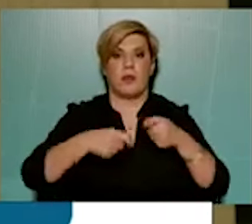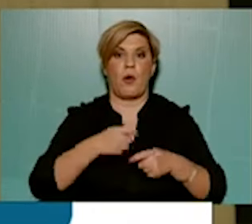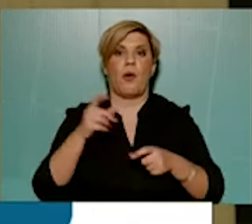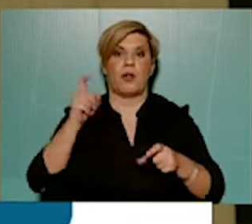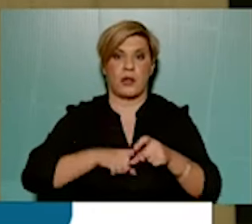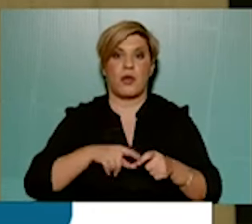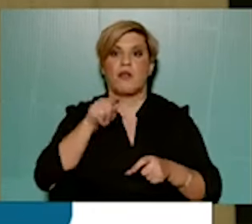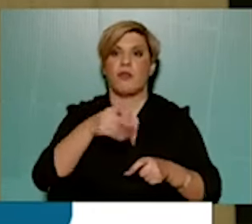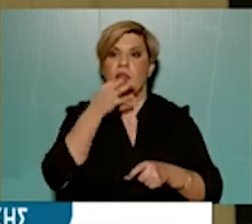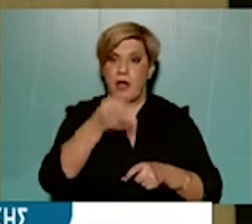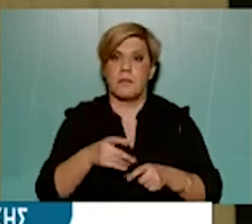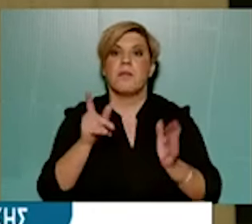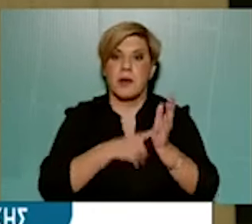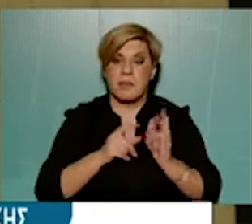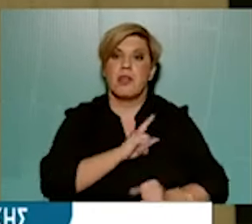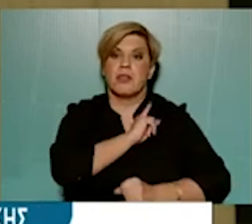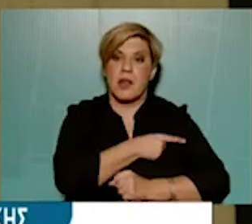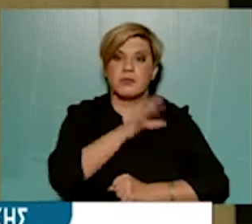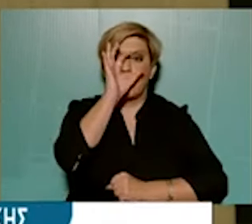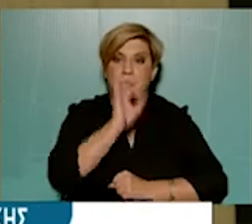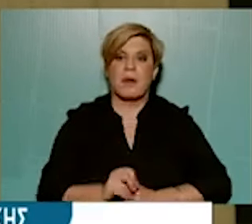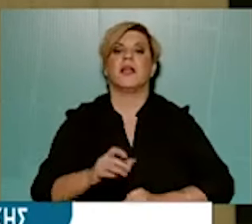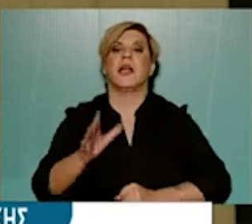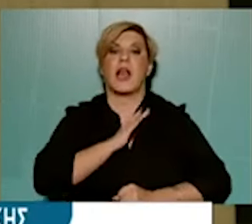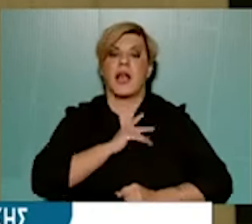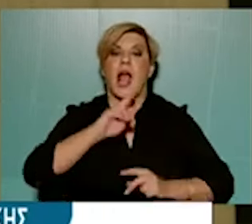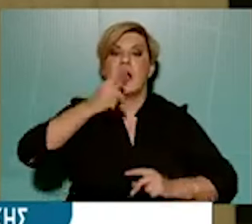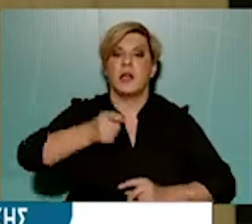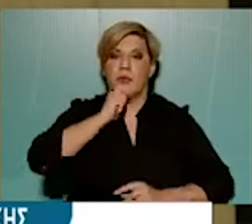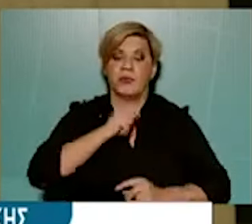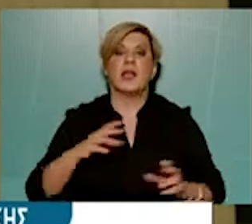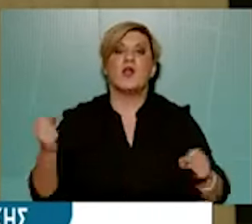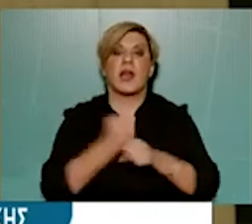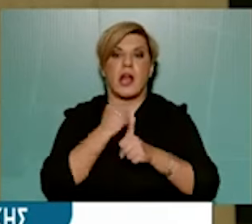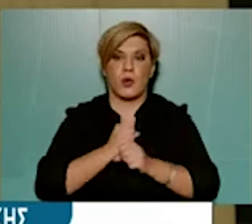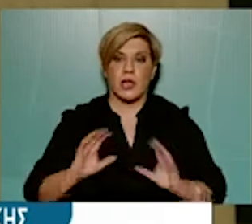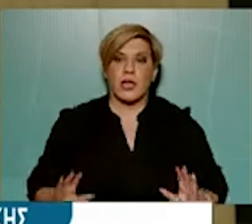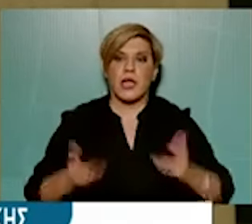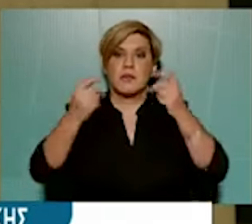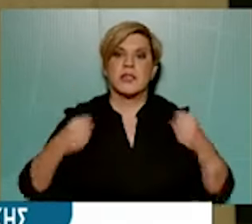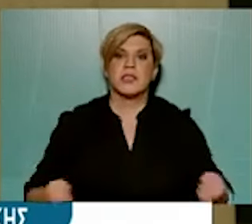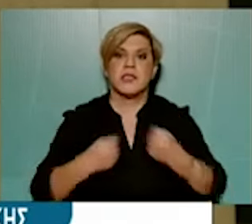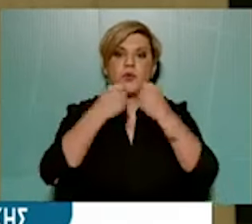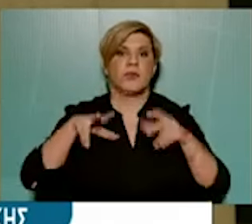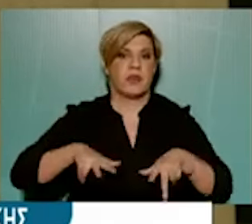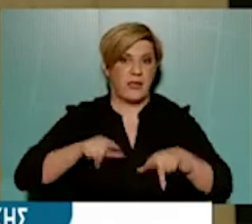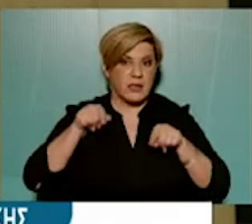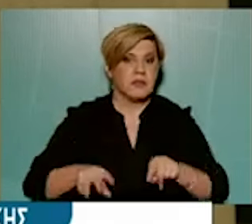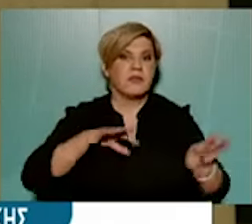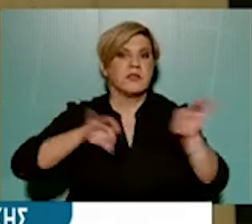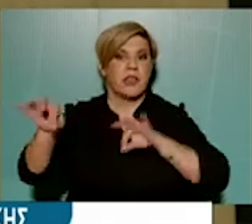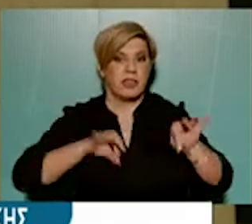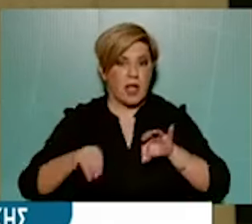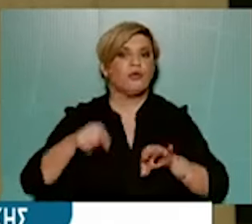ομίλων. Γι' αυτό λέμε ότι πρέπει να δυναμώσει η πραγματική λαϊκή αντιπολίτευση, το εργατικό λαϊκό κίνημα, η σύγκρουση με την κυβέρνηση και αυτά τα